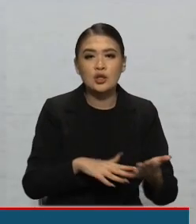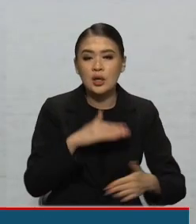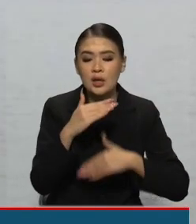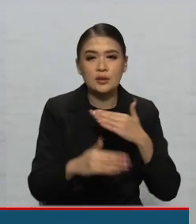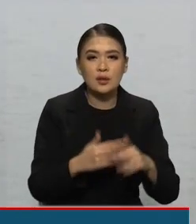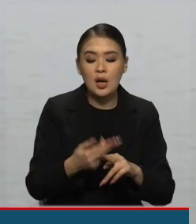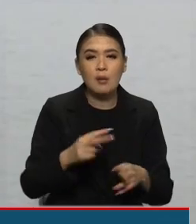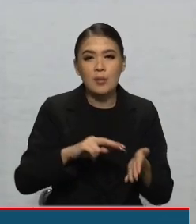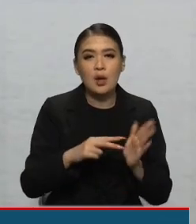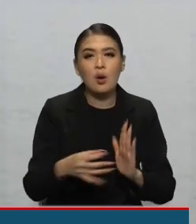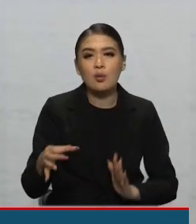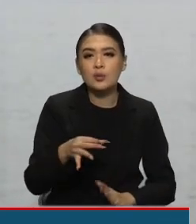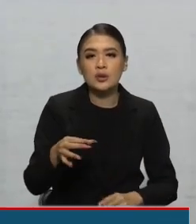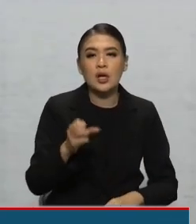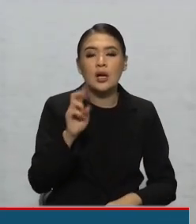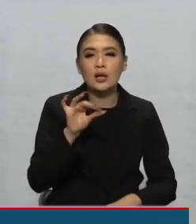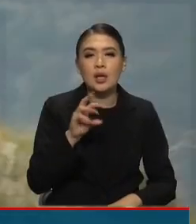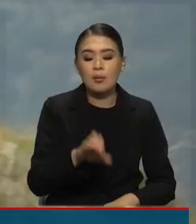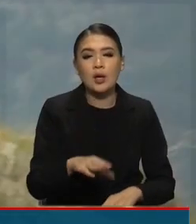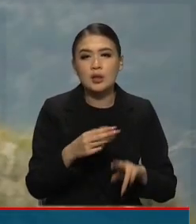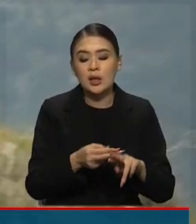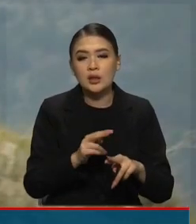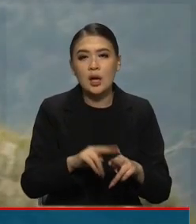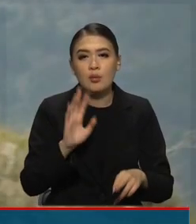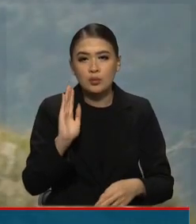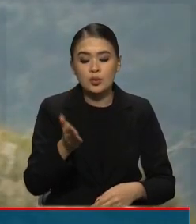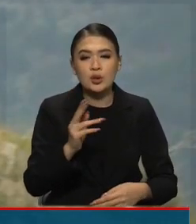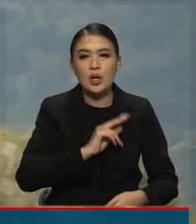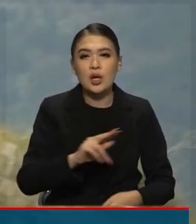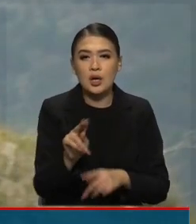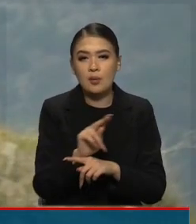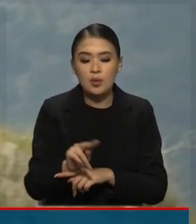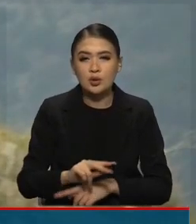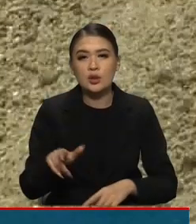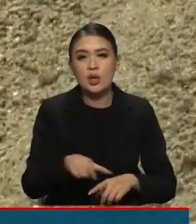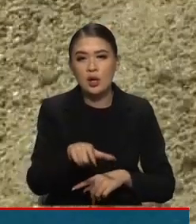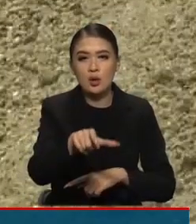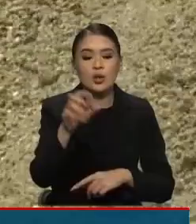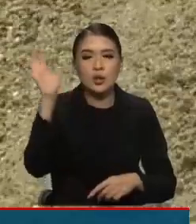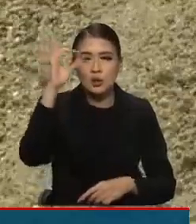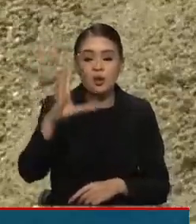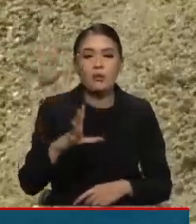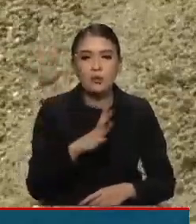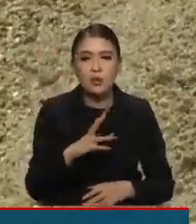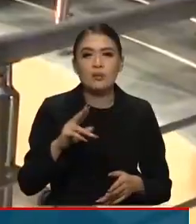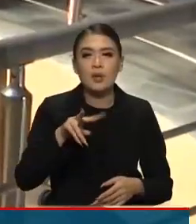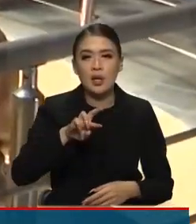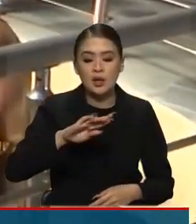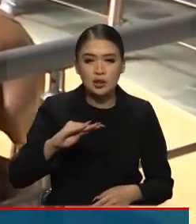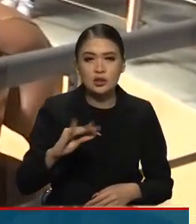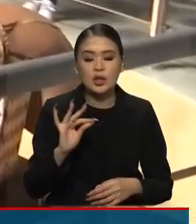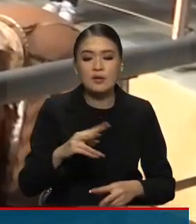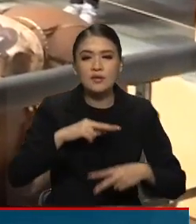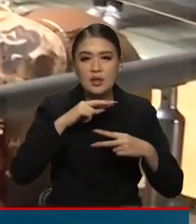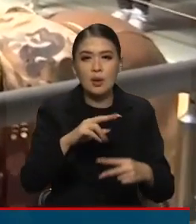планах областного акимата взяться за развитие инфраструктуры, сделать ремонт дороги, провести обустройство муниципальных пляжей. При этом акцент